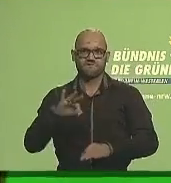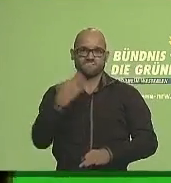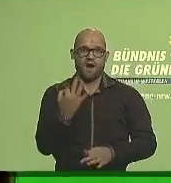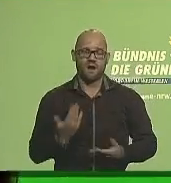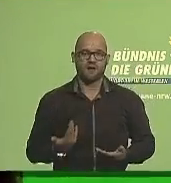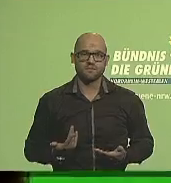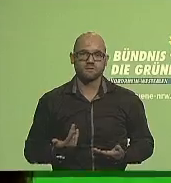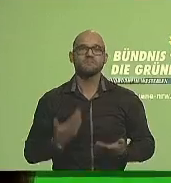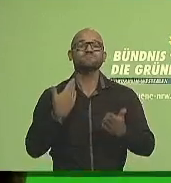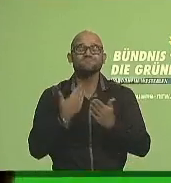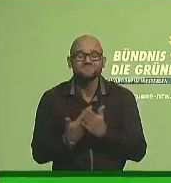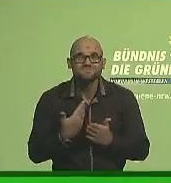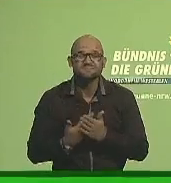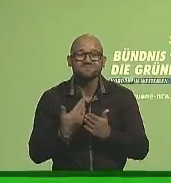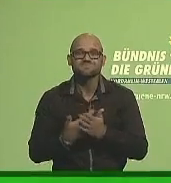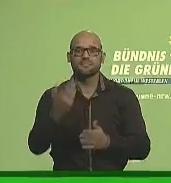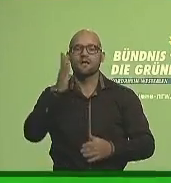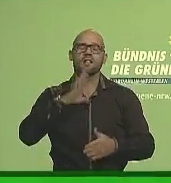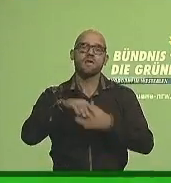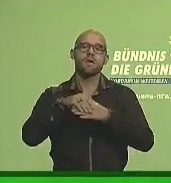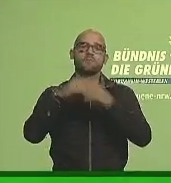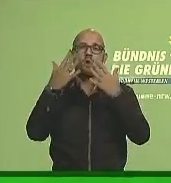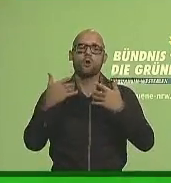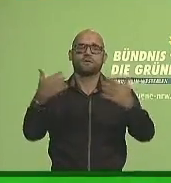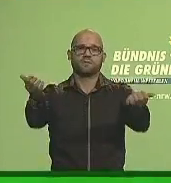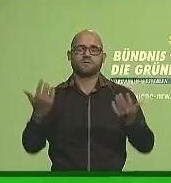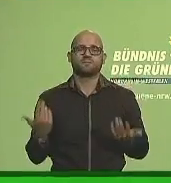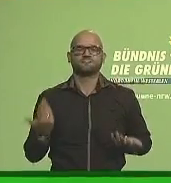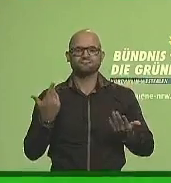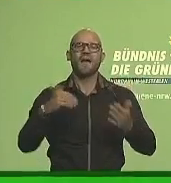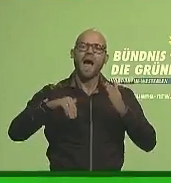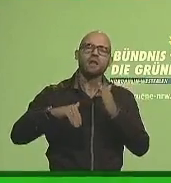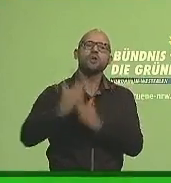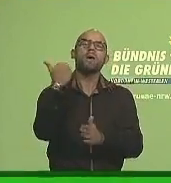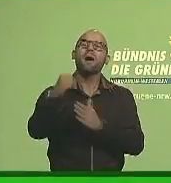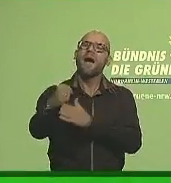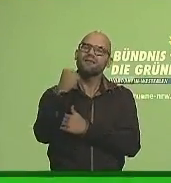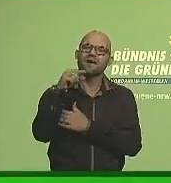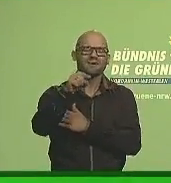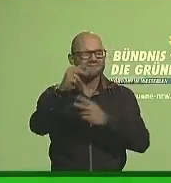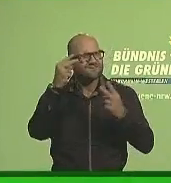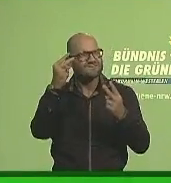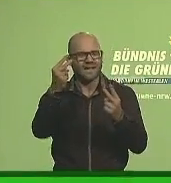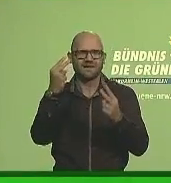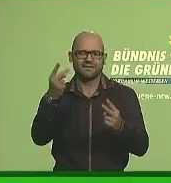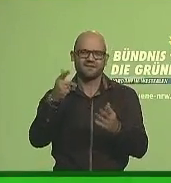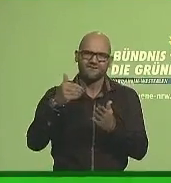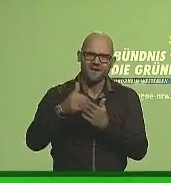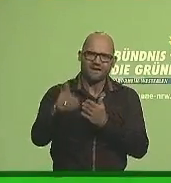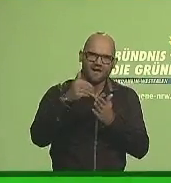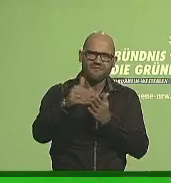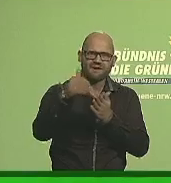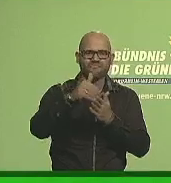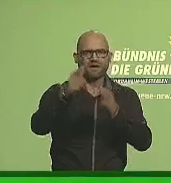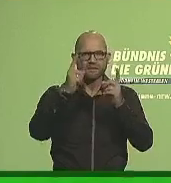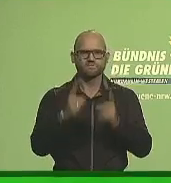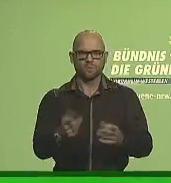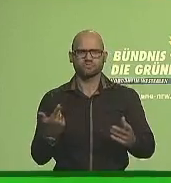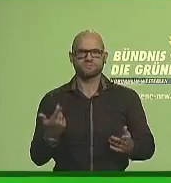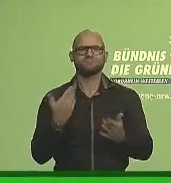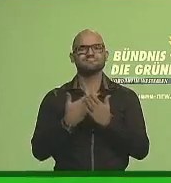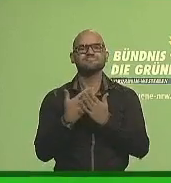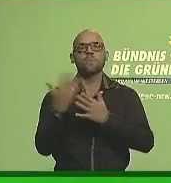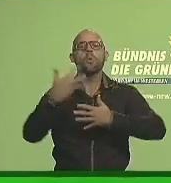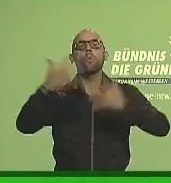liebe Freundinnen und Freunde, wir müssen auf die Erneuerbaren setzen, und wir dürfen uns nicht von diesen großen Mächten, von den